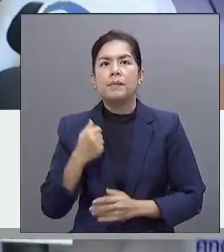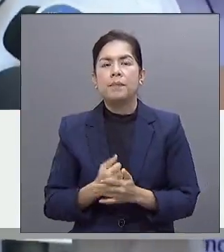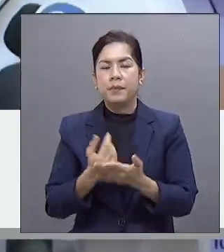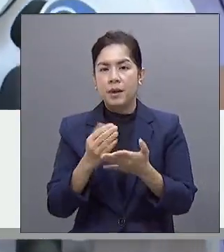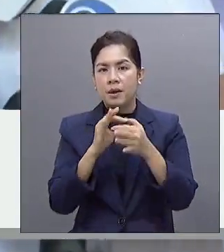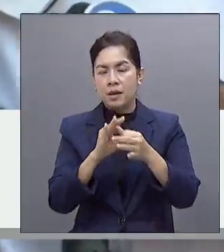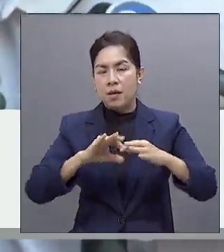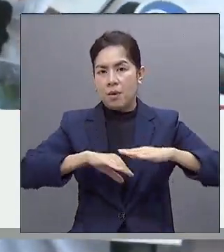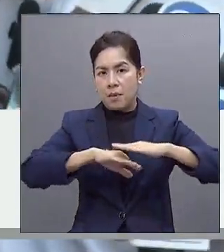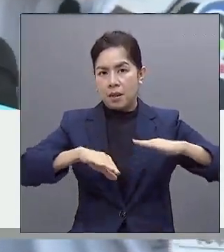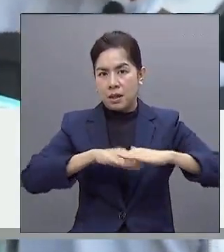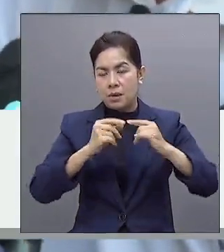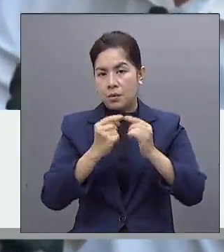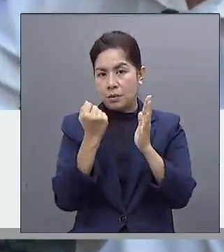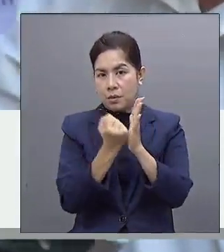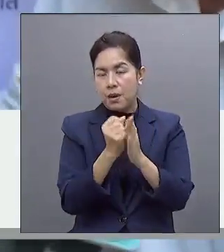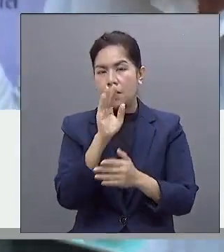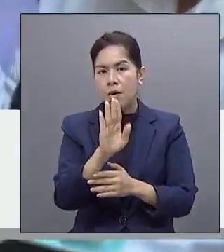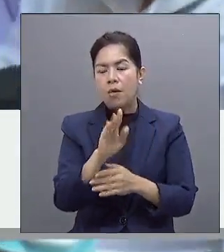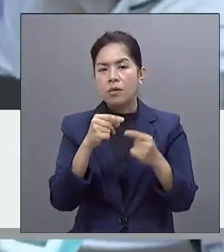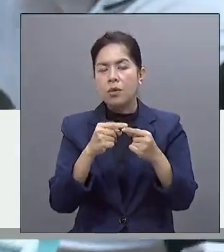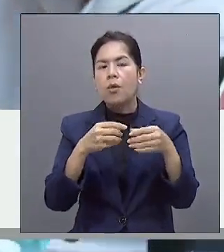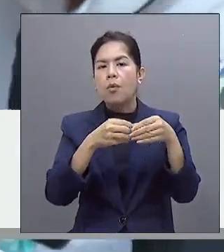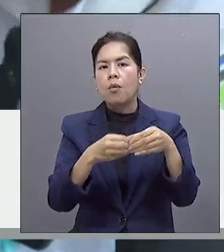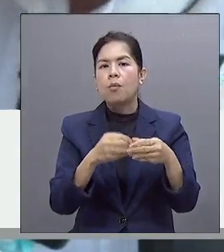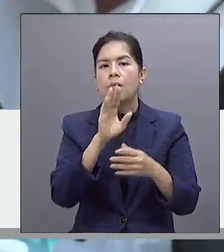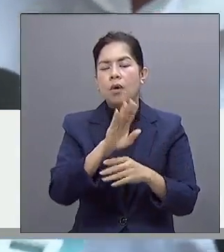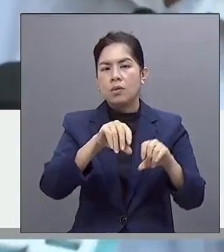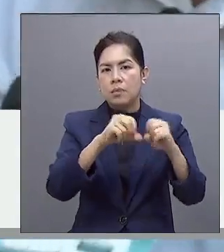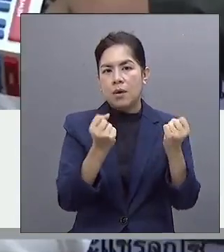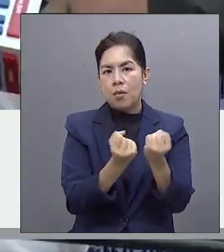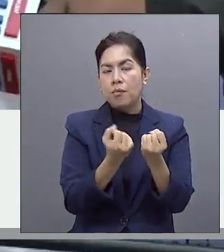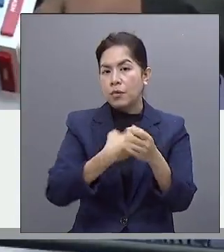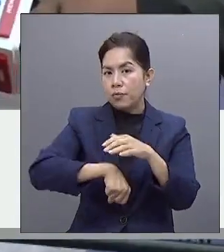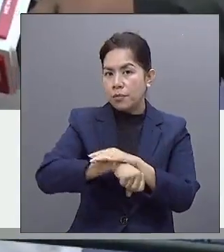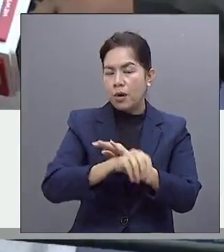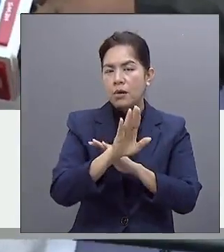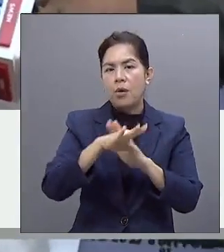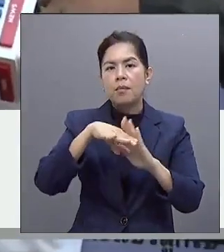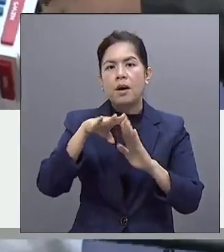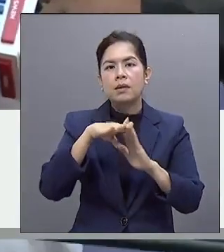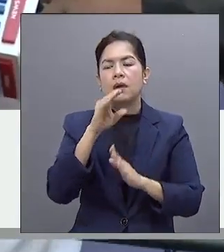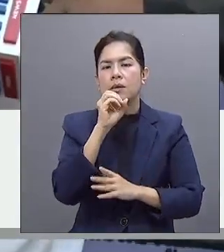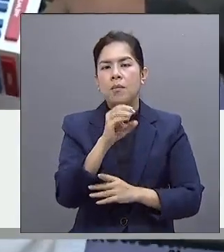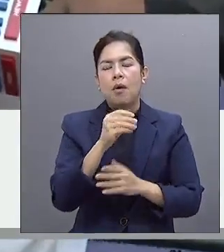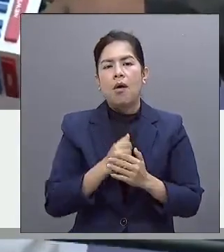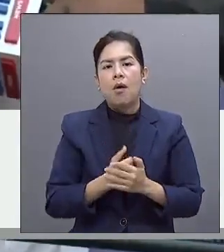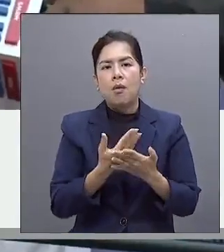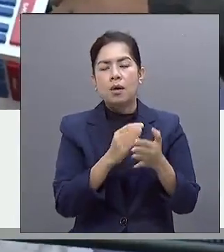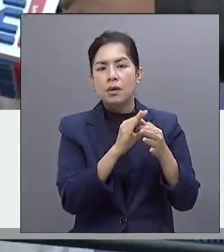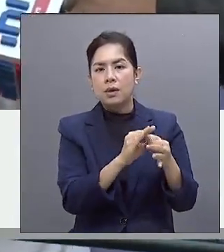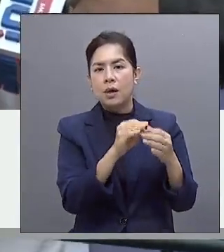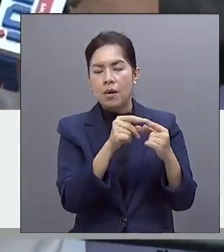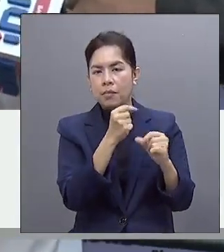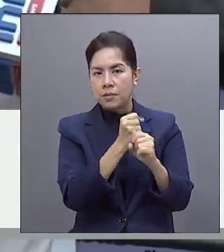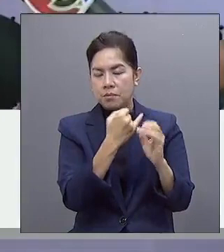ทะเบียนนิติบุคคลของสโมสรฟุตบอลแห่งหนึ่งในพื้นที่ภาคเหนืออ้างว่าเอาไปใช้เป็นแหล่งฟอกเงินนะคะ